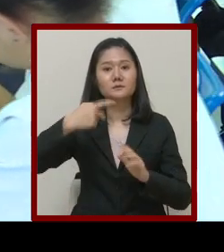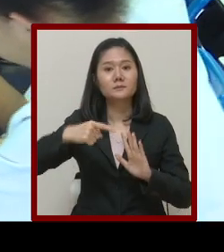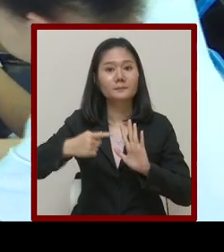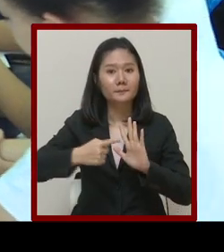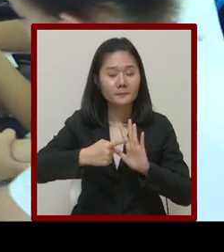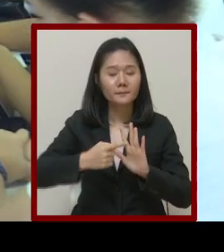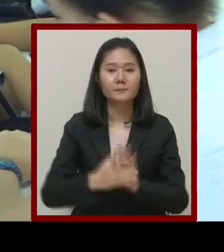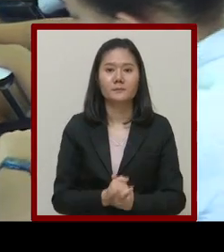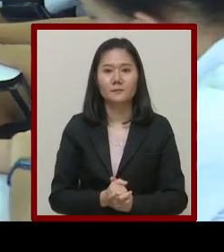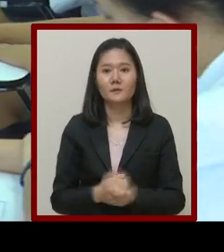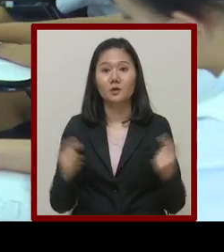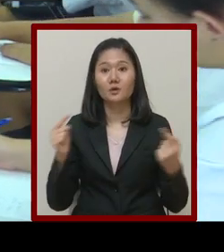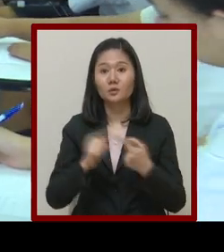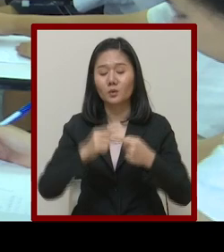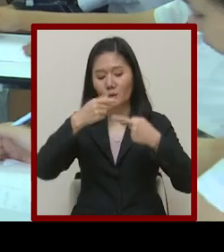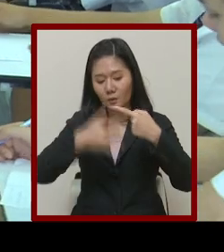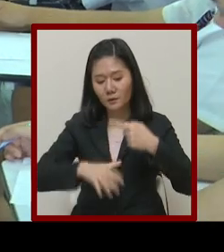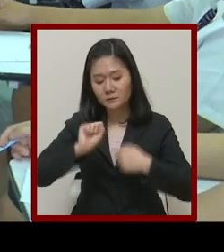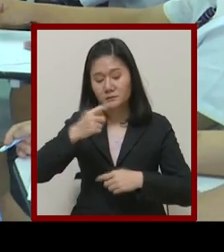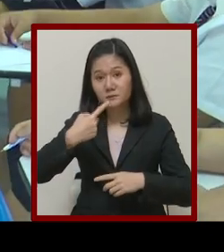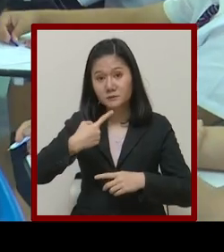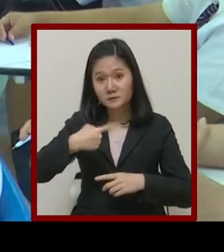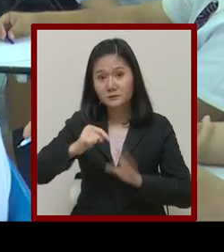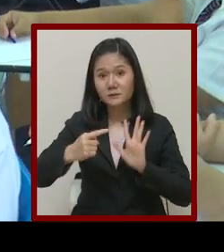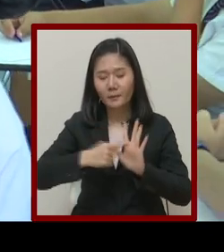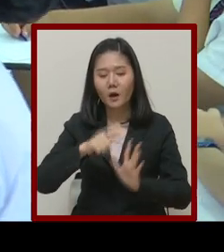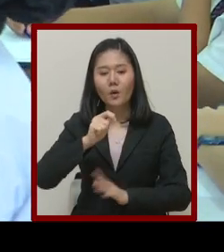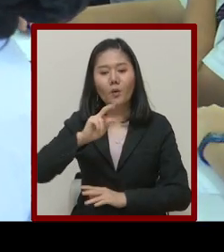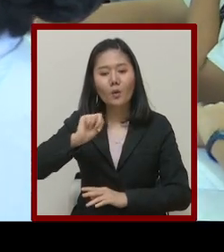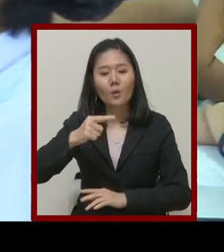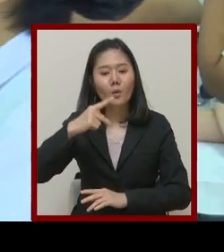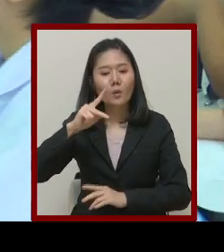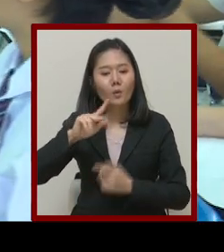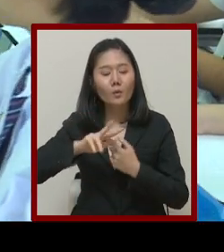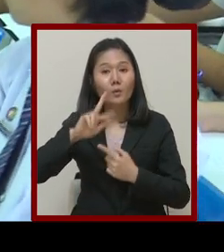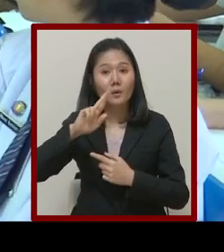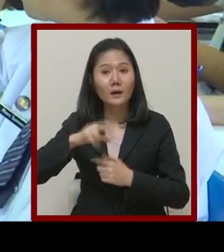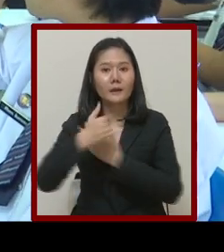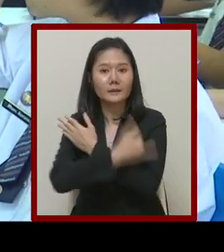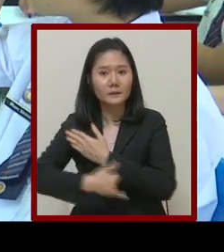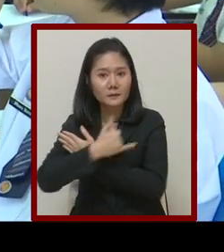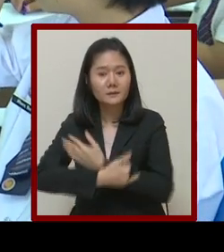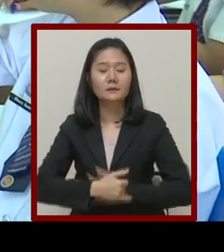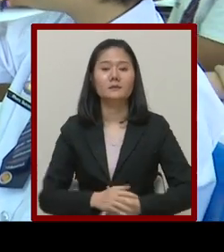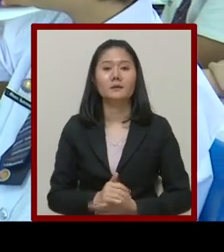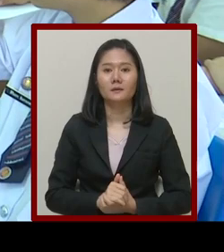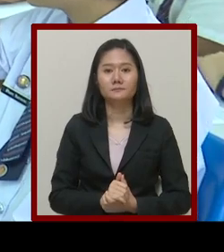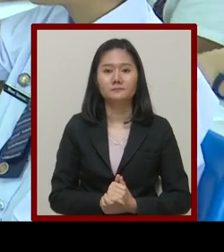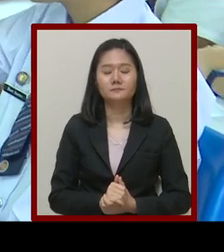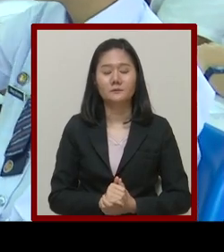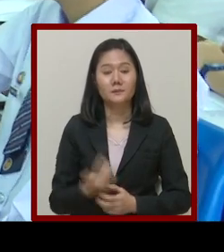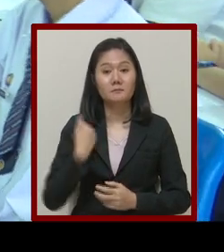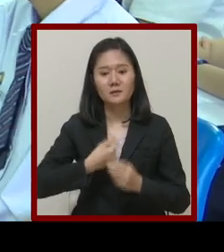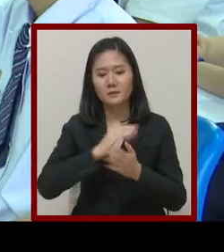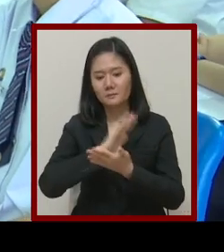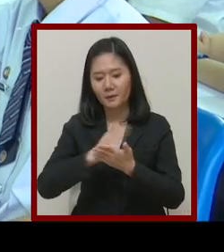มคะประเภทของสปาที่องค์การสปาระหว่างประเทศได้กำหนดเอาไว้ที่เรารู้จักในนามของไอสปาเนี่ยก็จะมีด้วยกันทั้งห